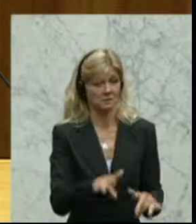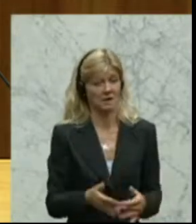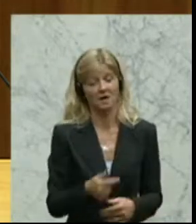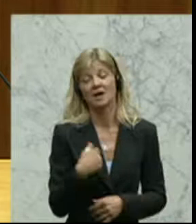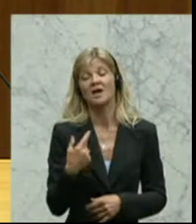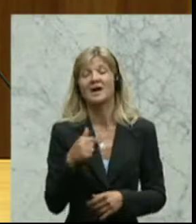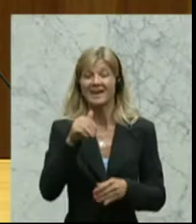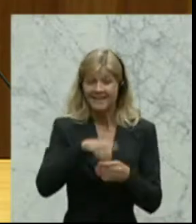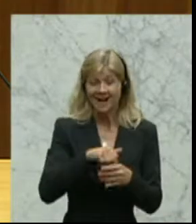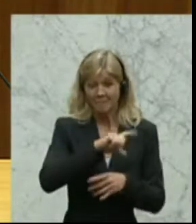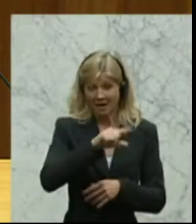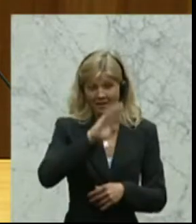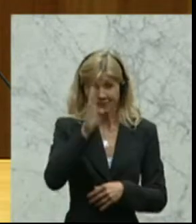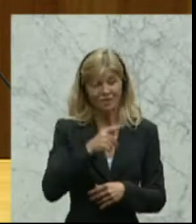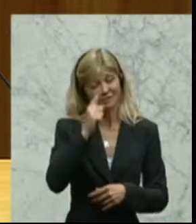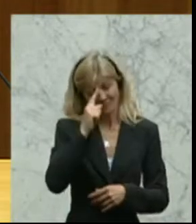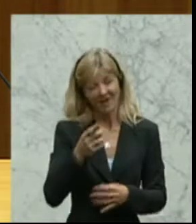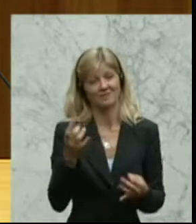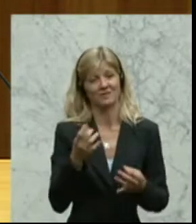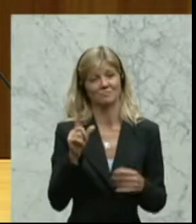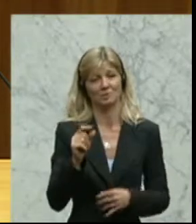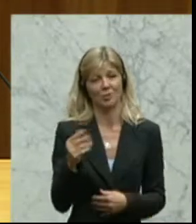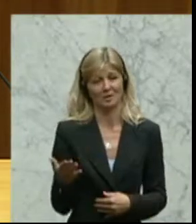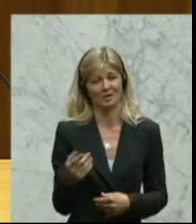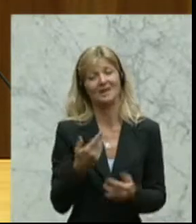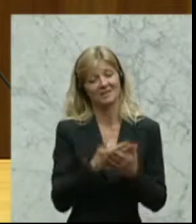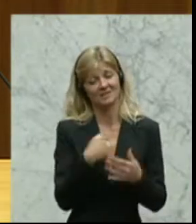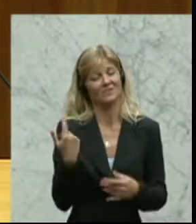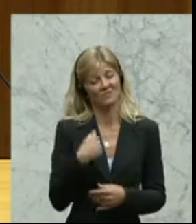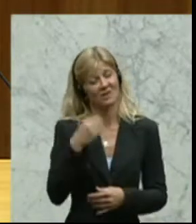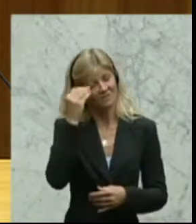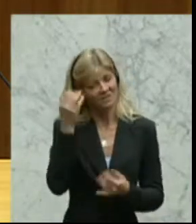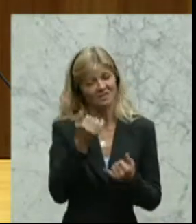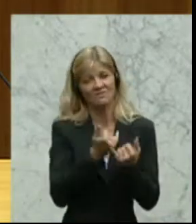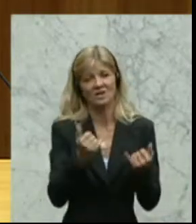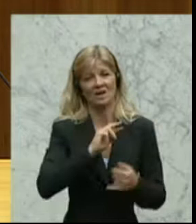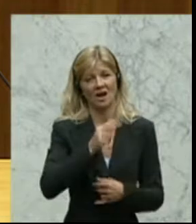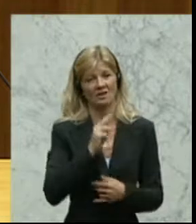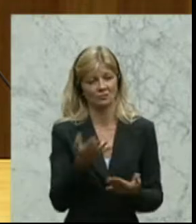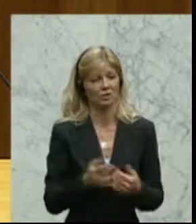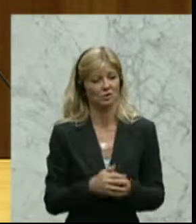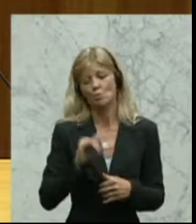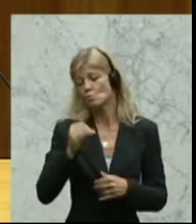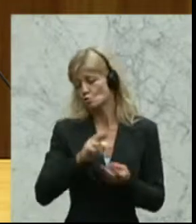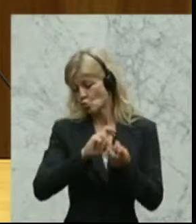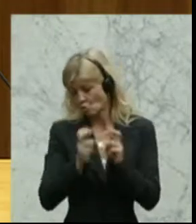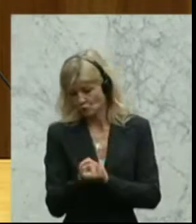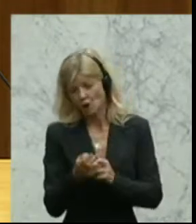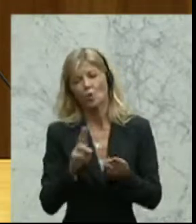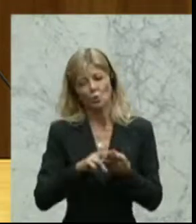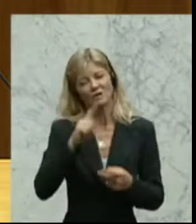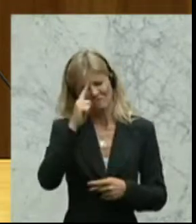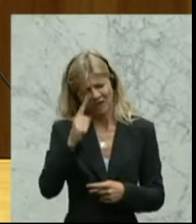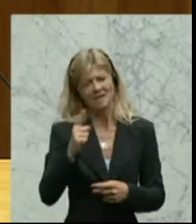wissen daher auch, wie die Antworten sind. An die Umstellung herangehen, mit Schmerzen rechnen, dann Fleiß und